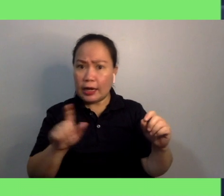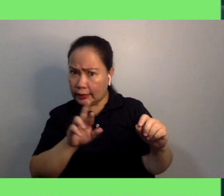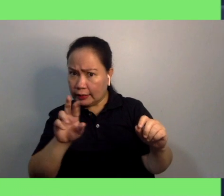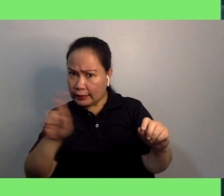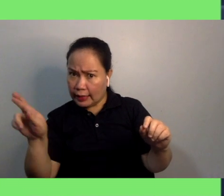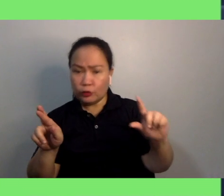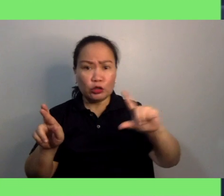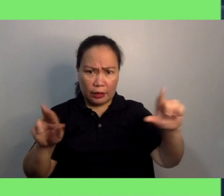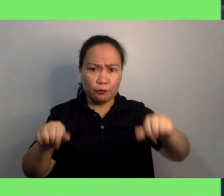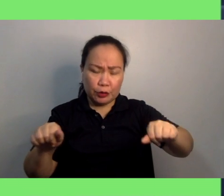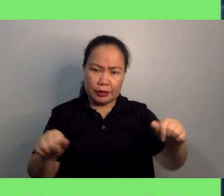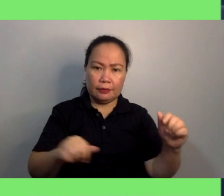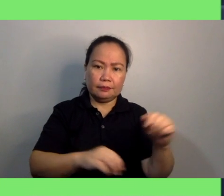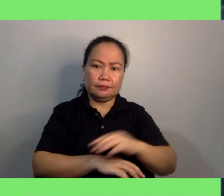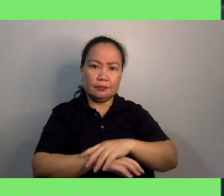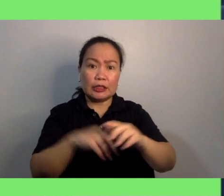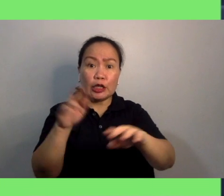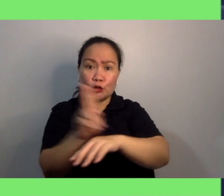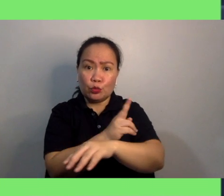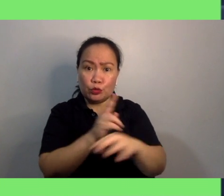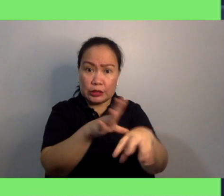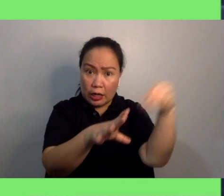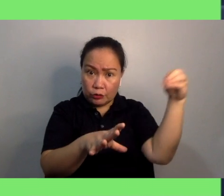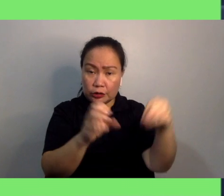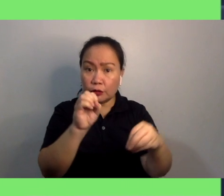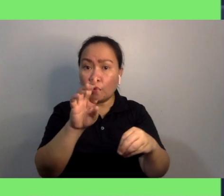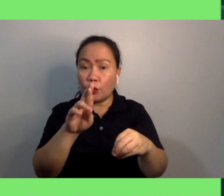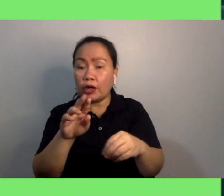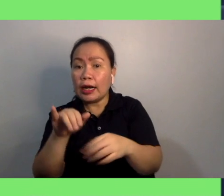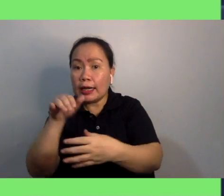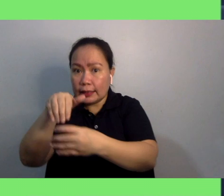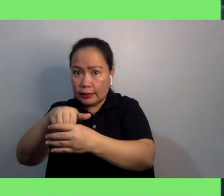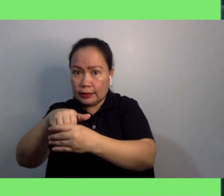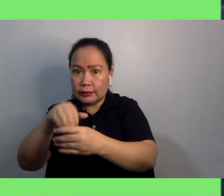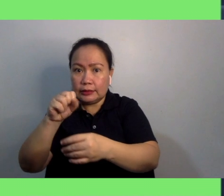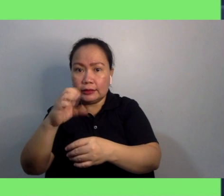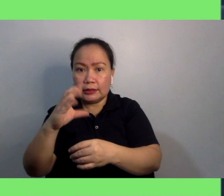ating index. Ayan.